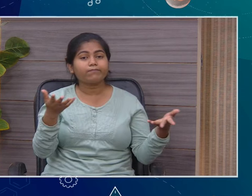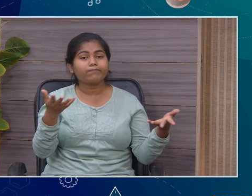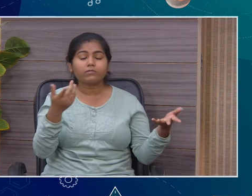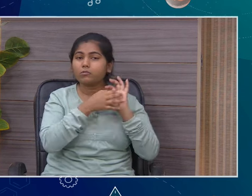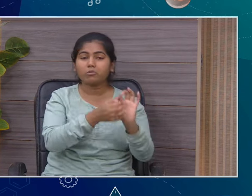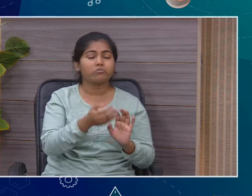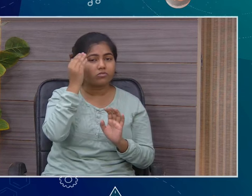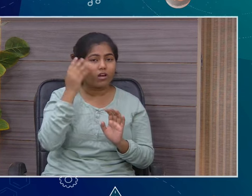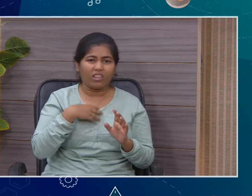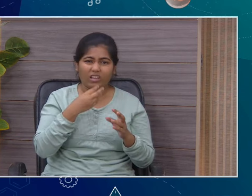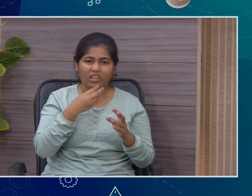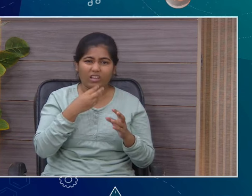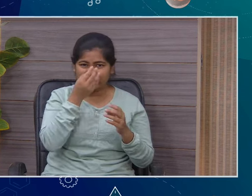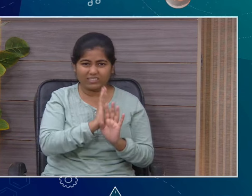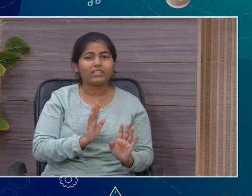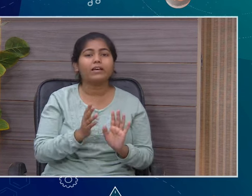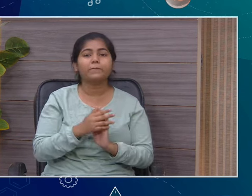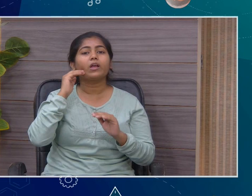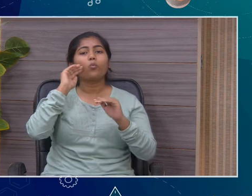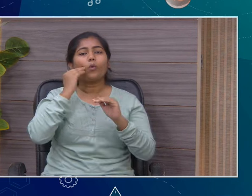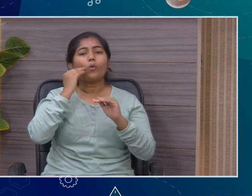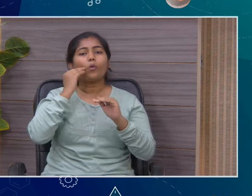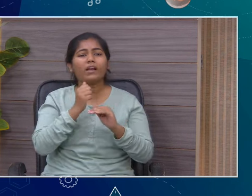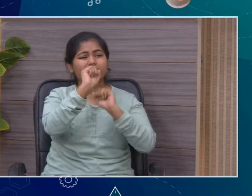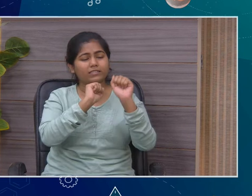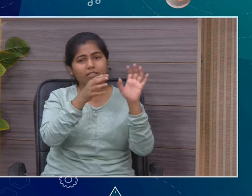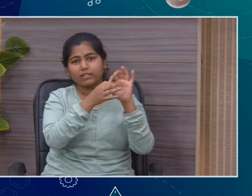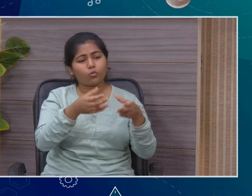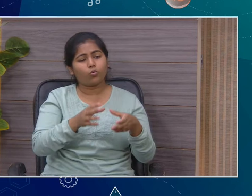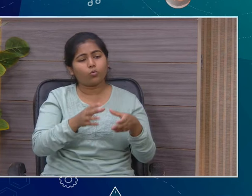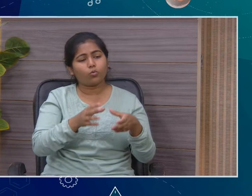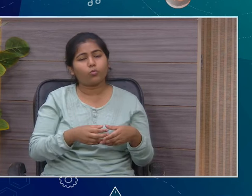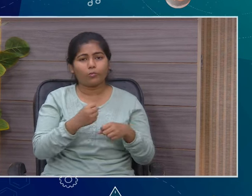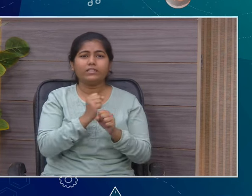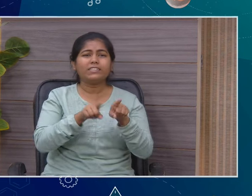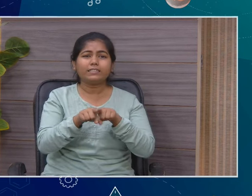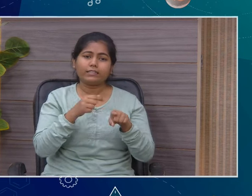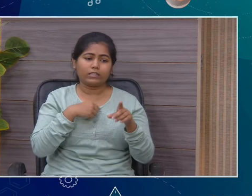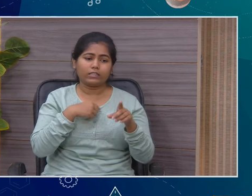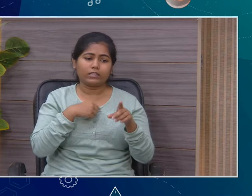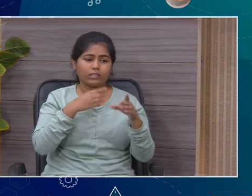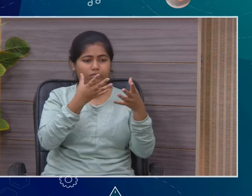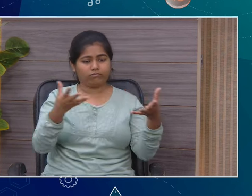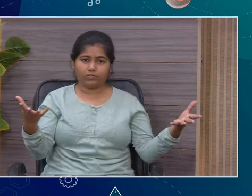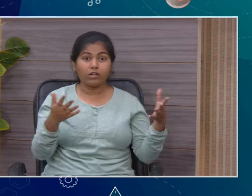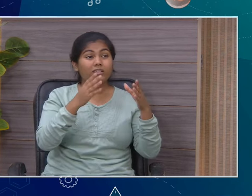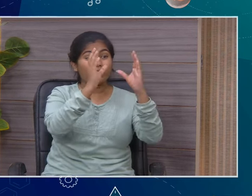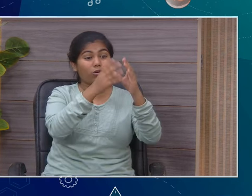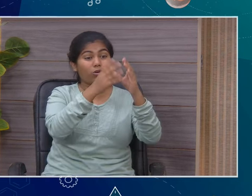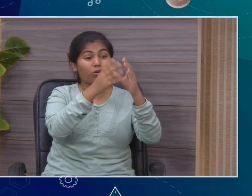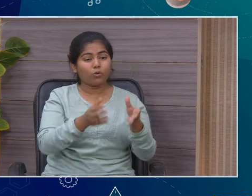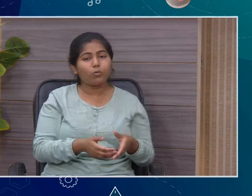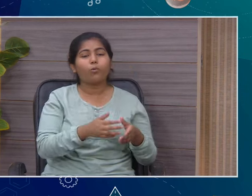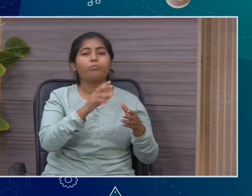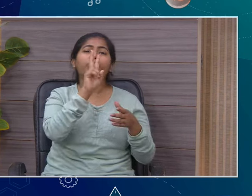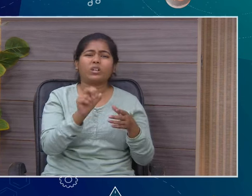दें कुछ सिमिलर प्रॉपर्टीज उनकी होती हैं ऐसे ग्रुप्स बना दिए जाएं मान लीजिए उन तत्वों के हमारे 20 ग्रुप बन गए तो उन 20 ग्रुप्स को पढ़ना आसान है एक